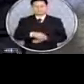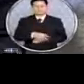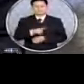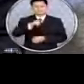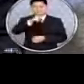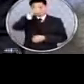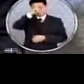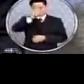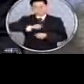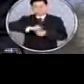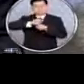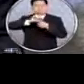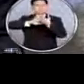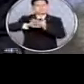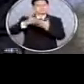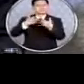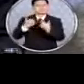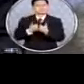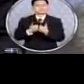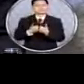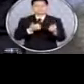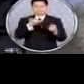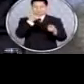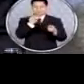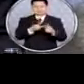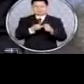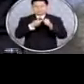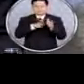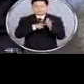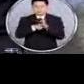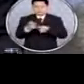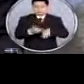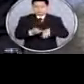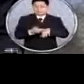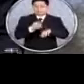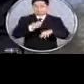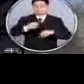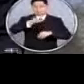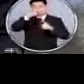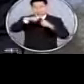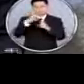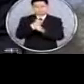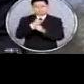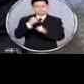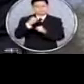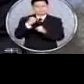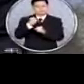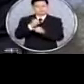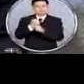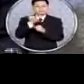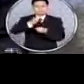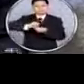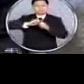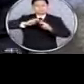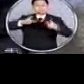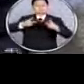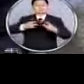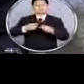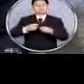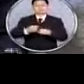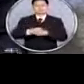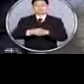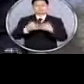望增加其他的机会，让他能够有第二专长，能够改善年轻人失业的情况。其实在全世界刚